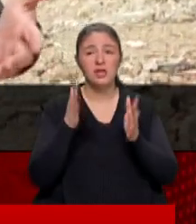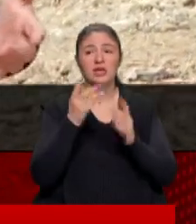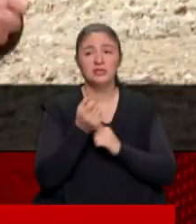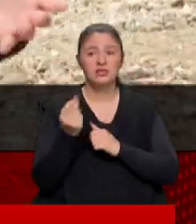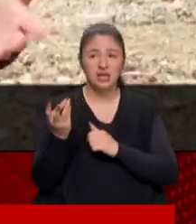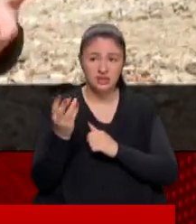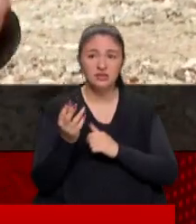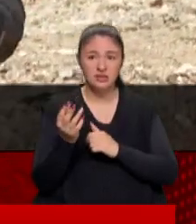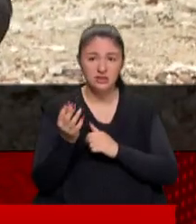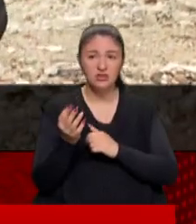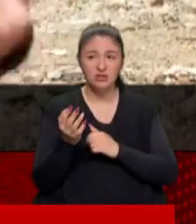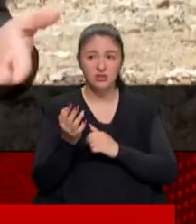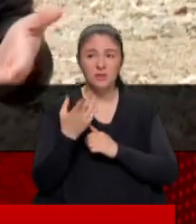sayısı